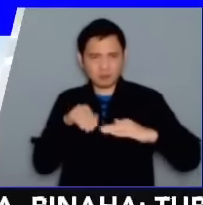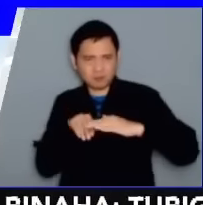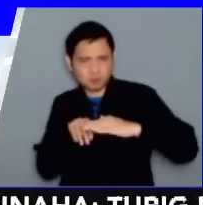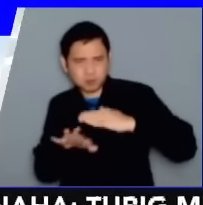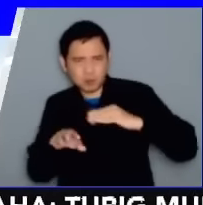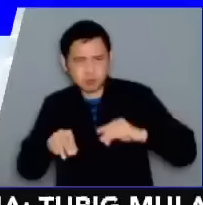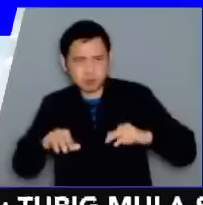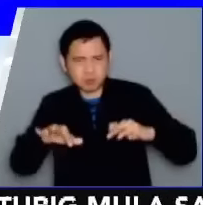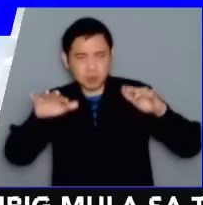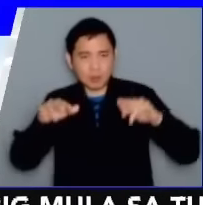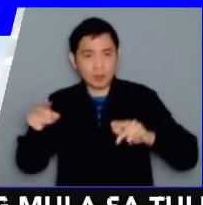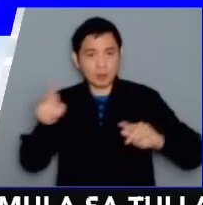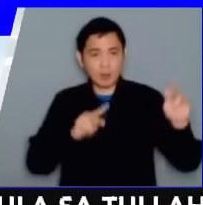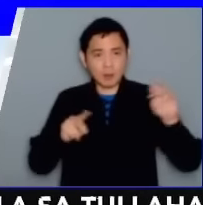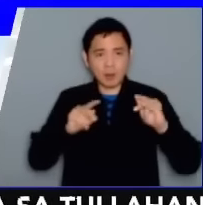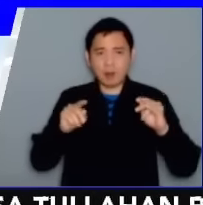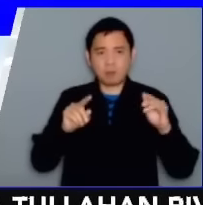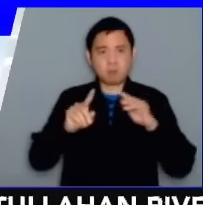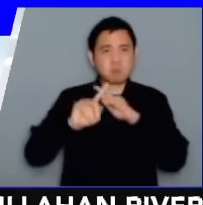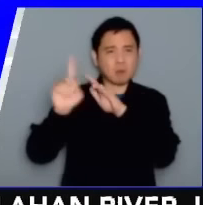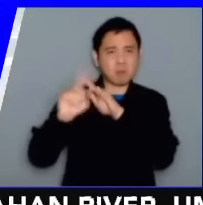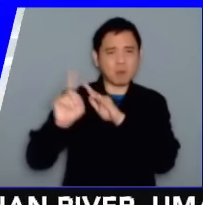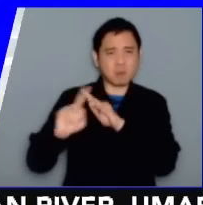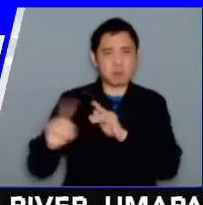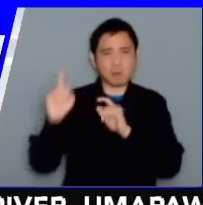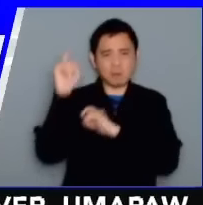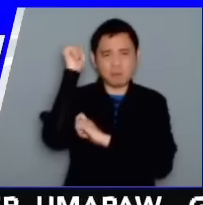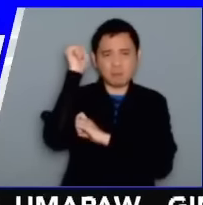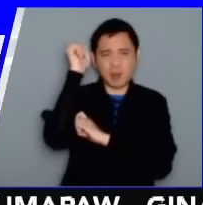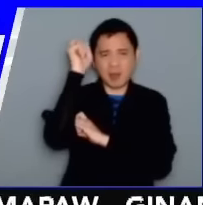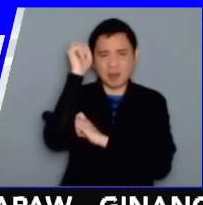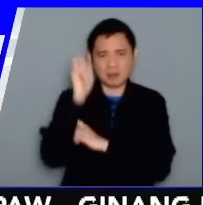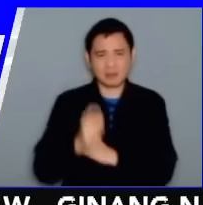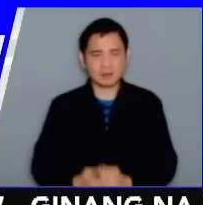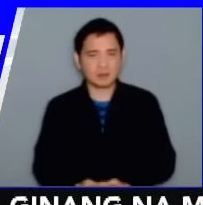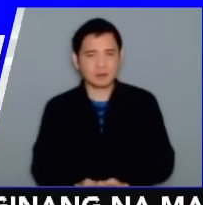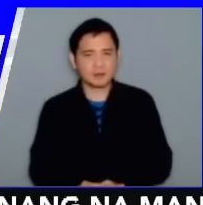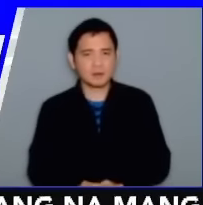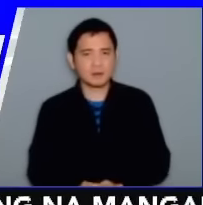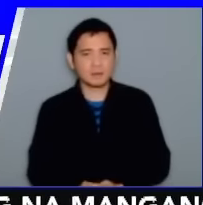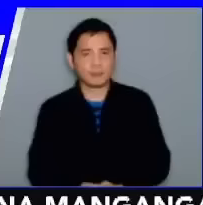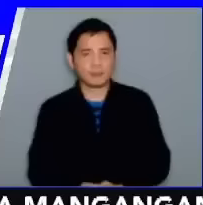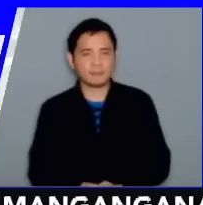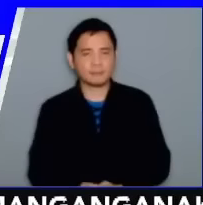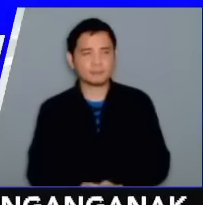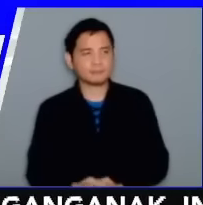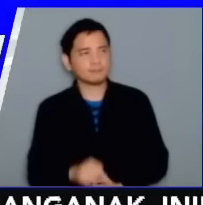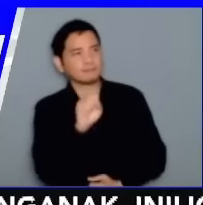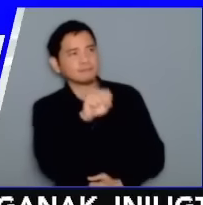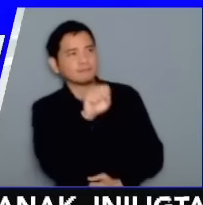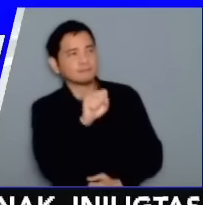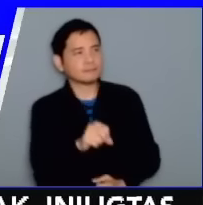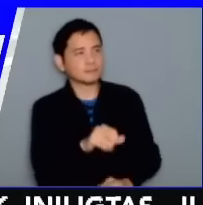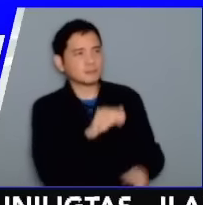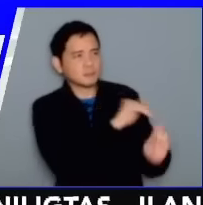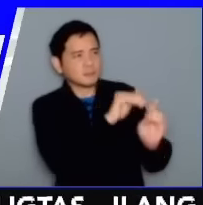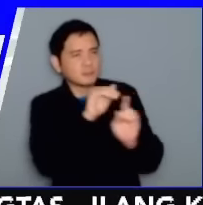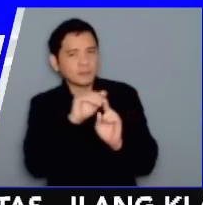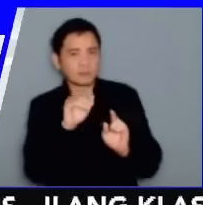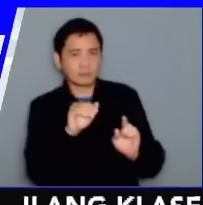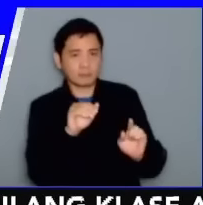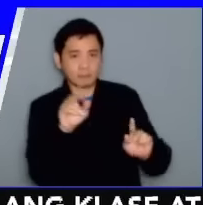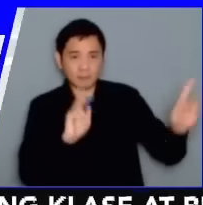inilikas umabot sa second floor po ma'am yung mga ah evacuate po natin So ang bilis po yung pagtaas ng tubig